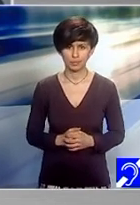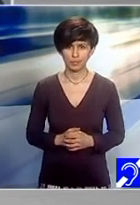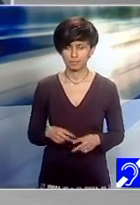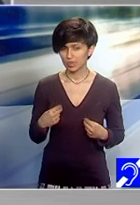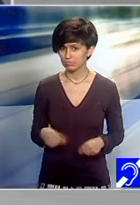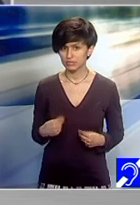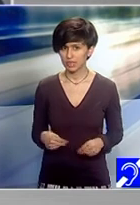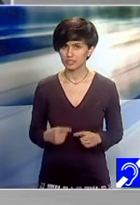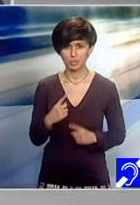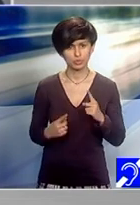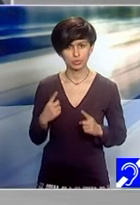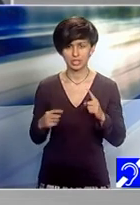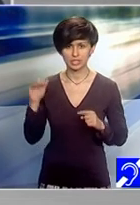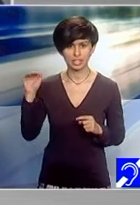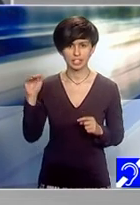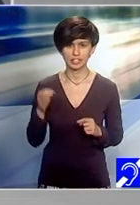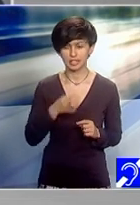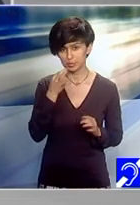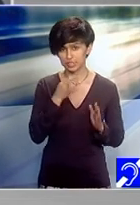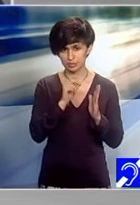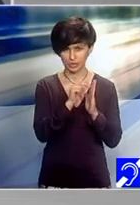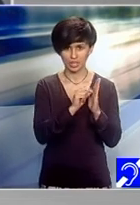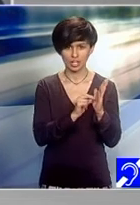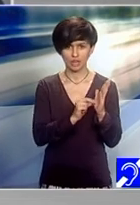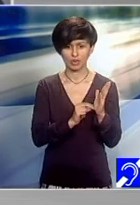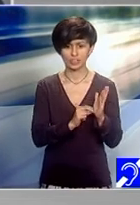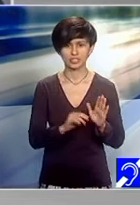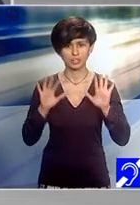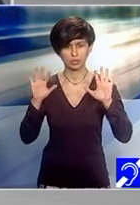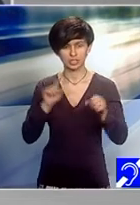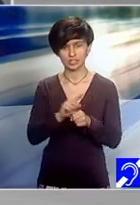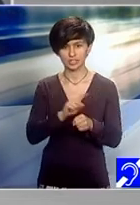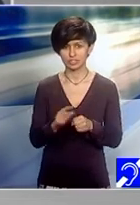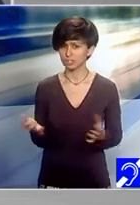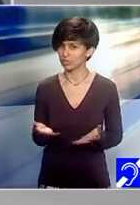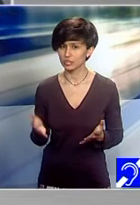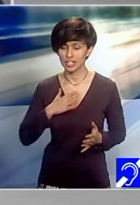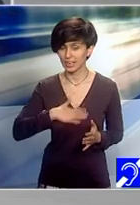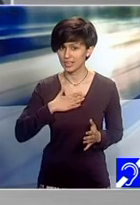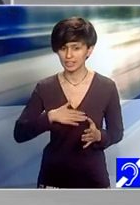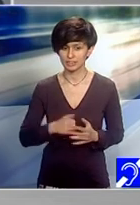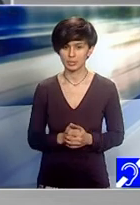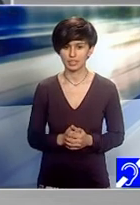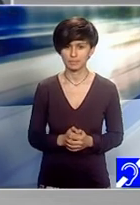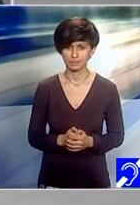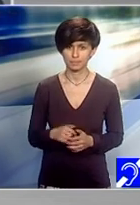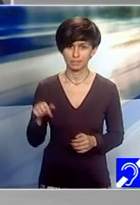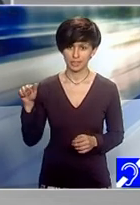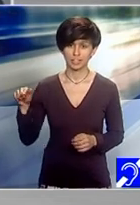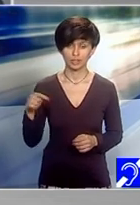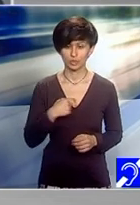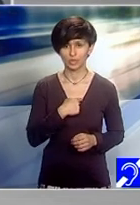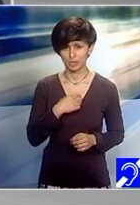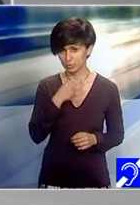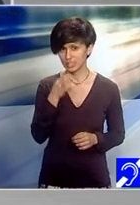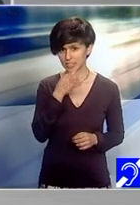dacă te-aș întreba să-mi spui repede o listă cu 10 lucruri care îți fac plăcere, ai putea să spui așa pe nerăsuflate ca pe adresa din